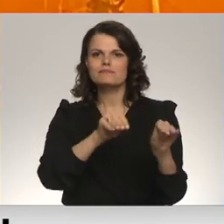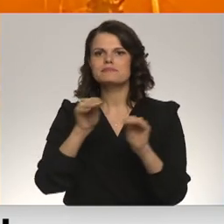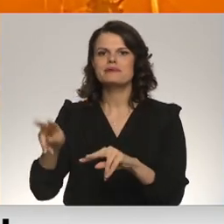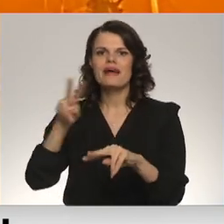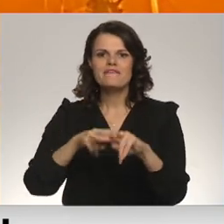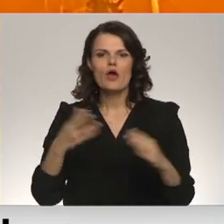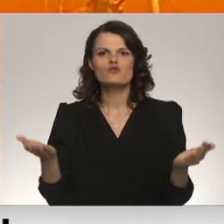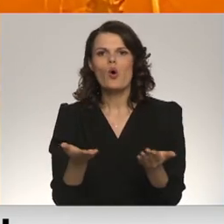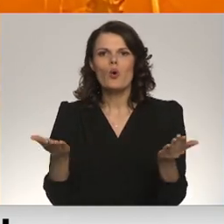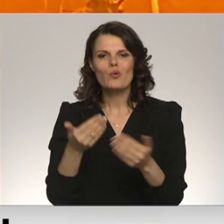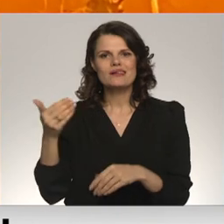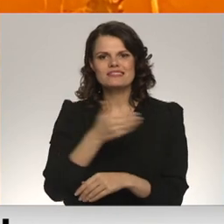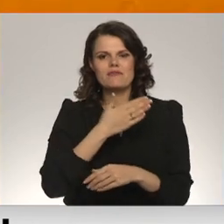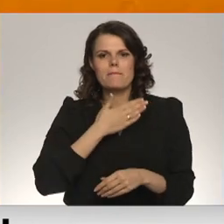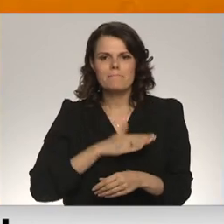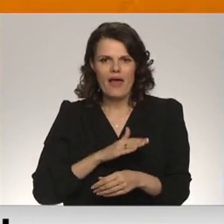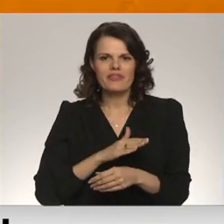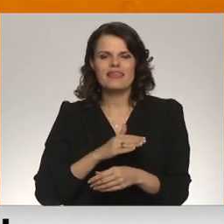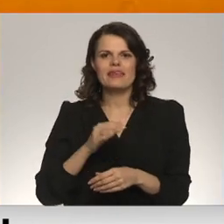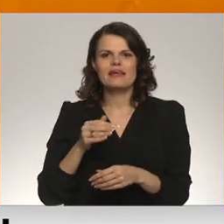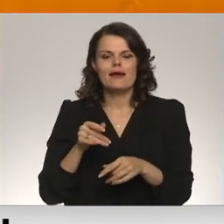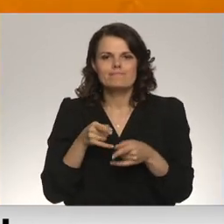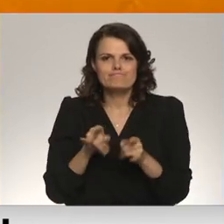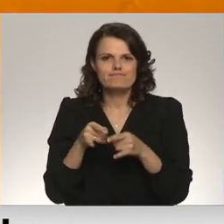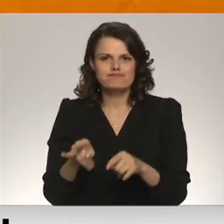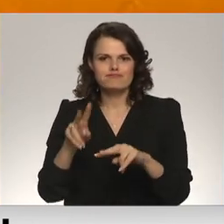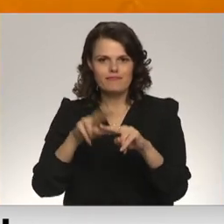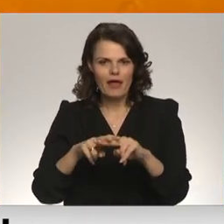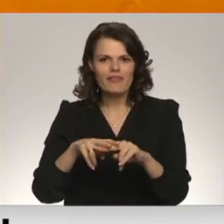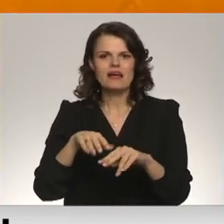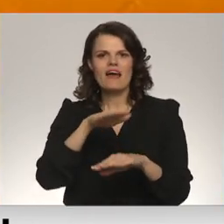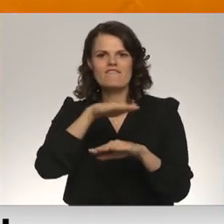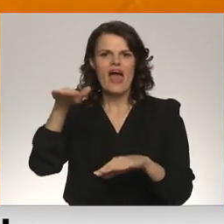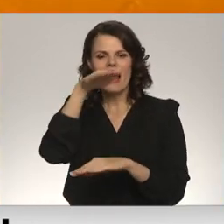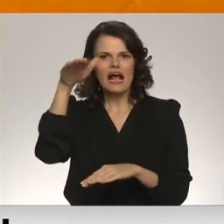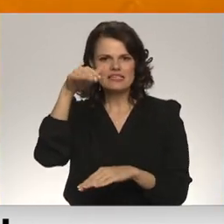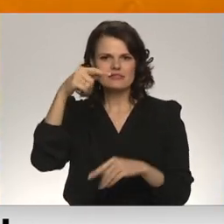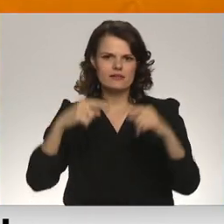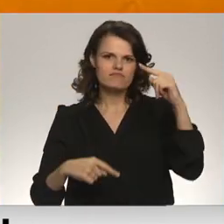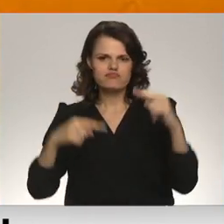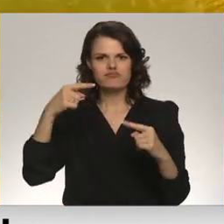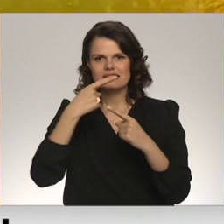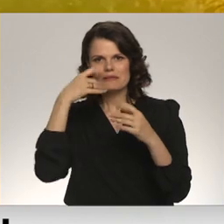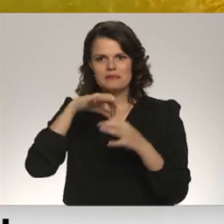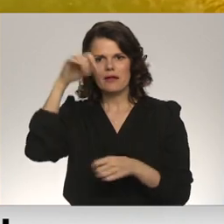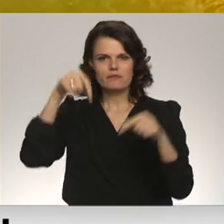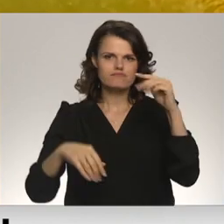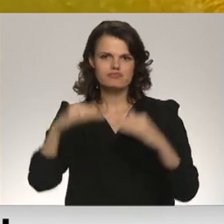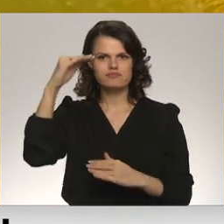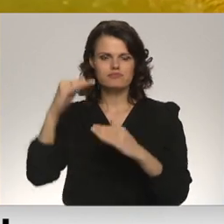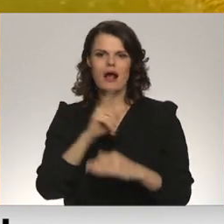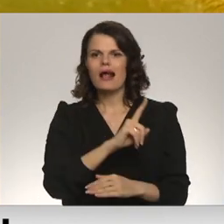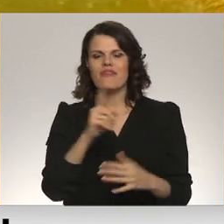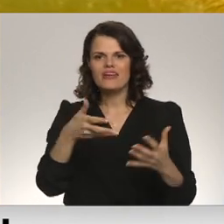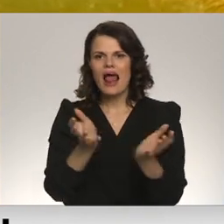lapatīk nērst ikrus. Iegremdēs dažādos dziļumos vairākās rindās un vairāku simtu metru garumā. Katrā līgzdā būs